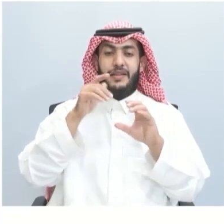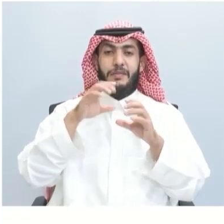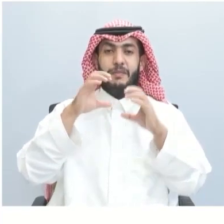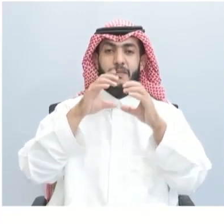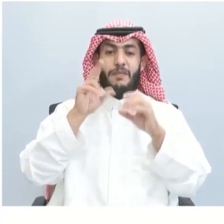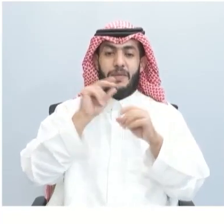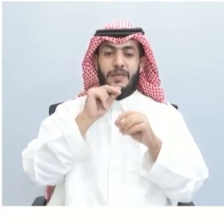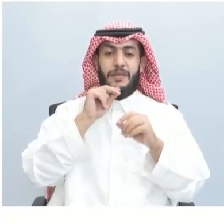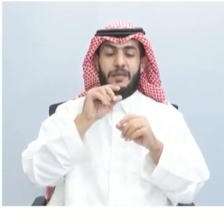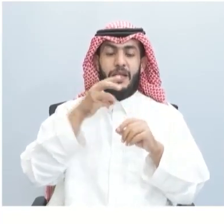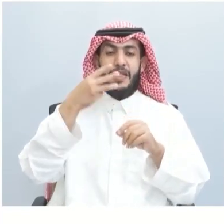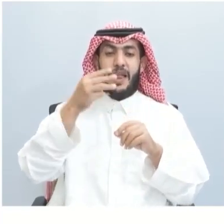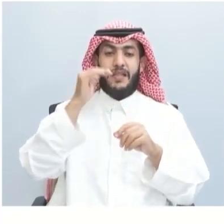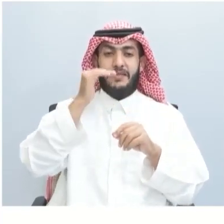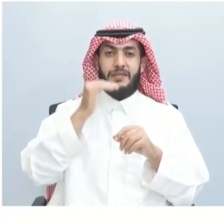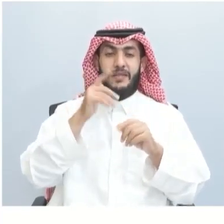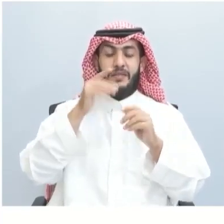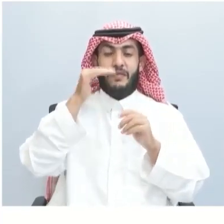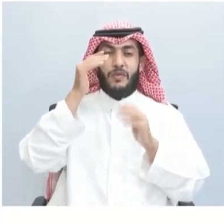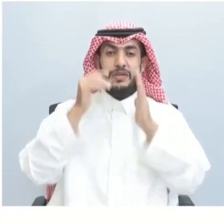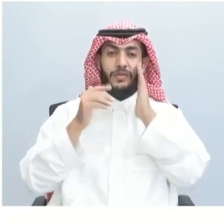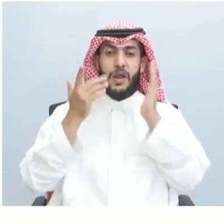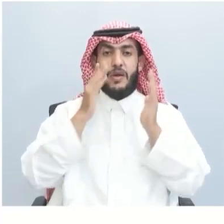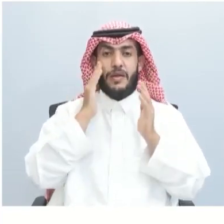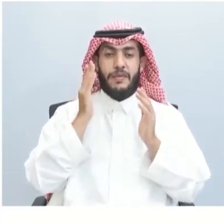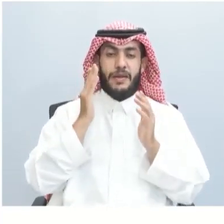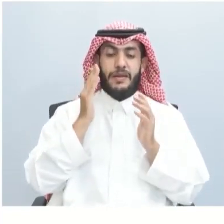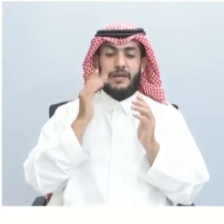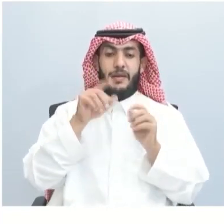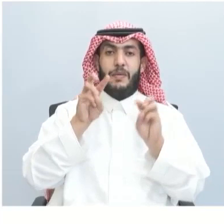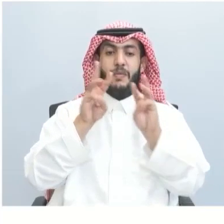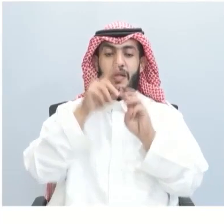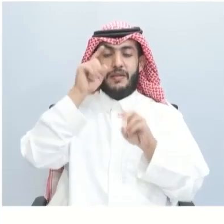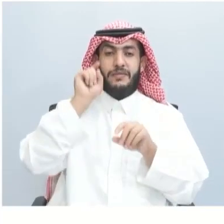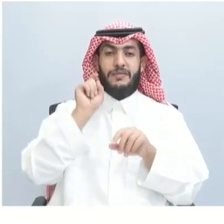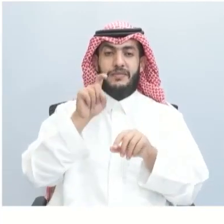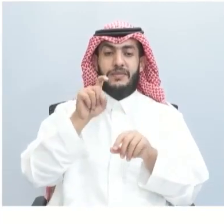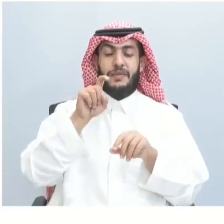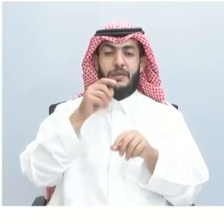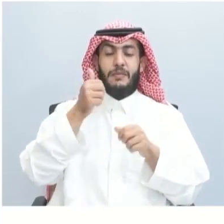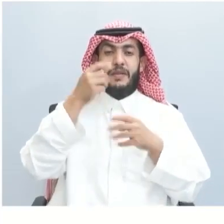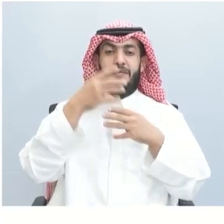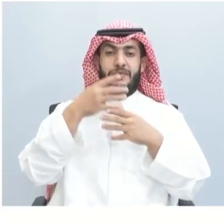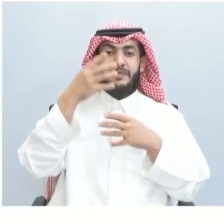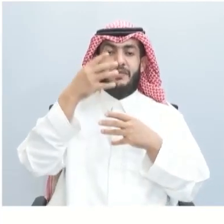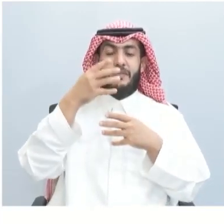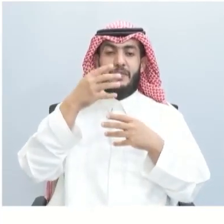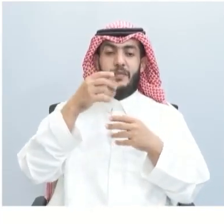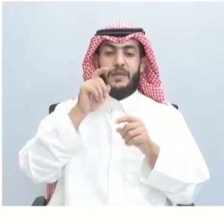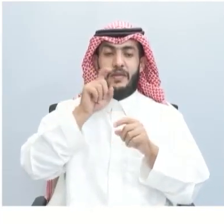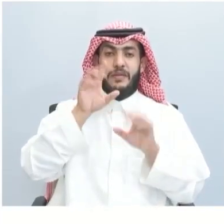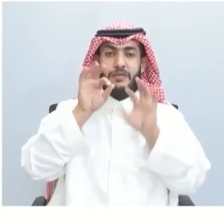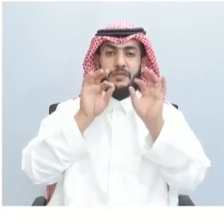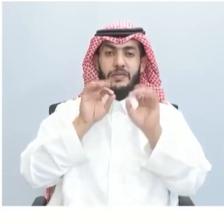ايقونه من ثلاثه اسطر في اعلى الزاويه اليسرى او اليمنى من الموقع عند الضغط عليها تتم فتح قائمه بها مجموعه